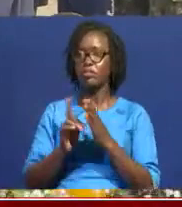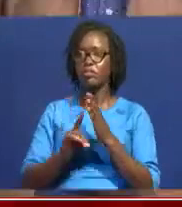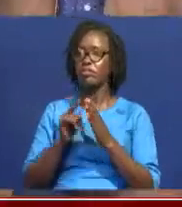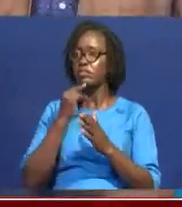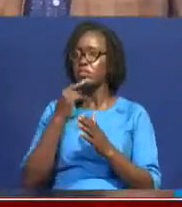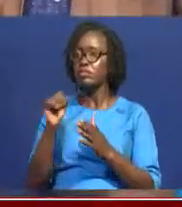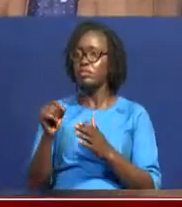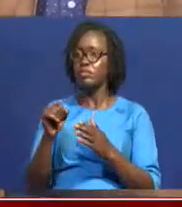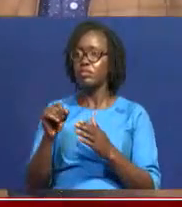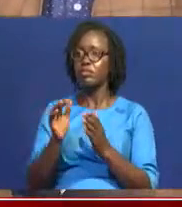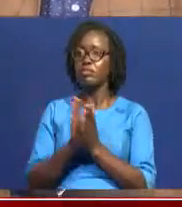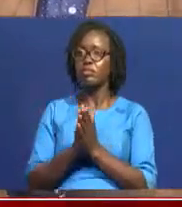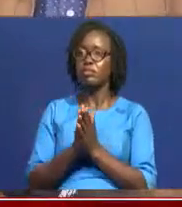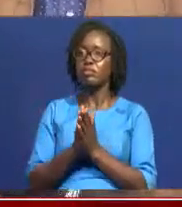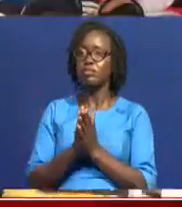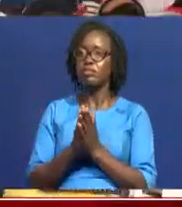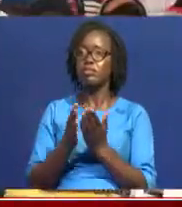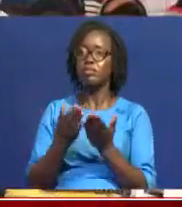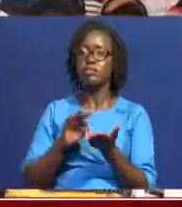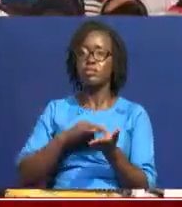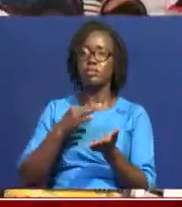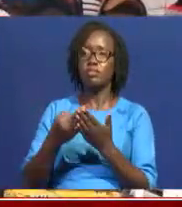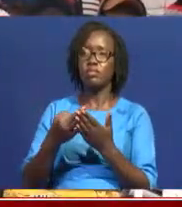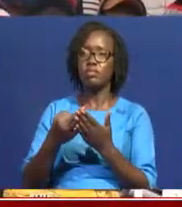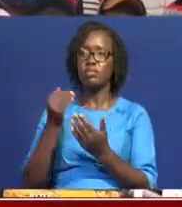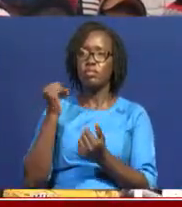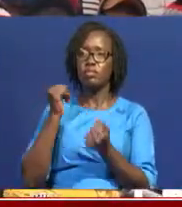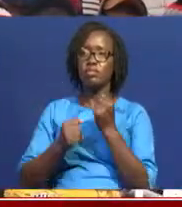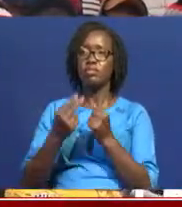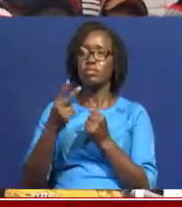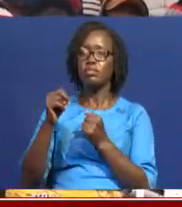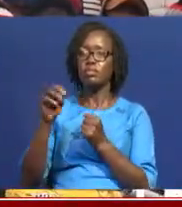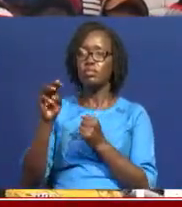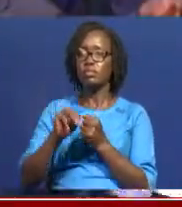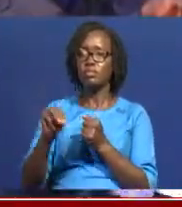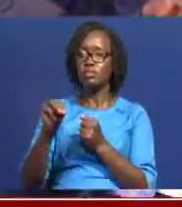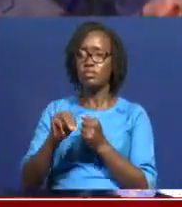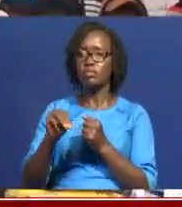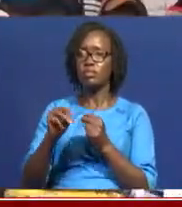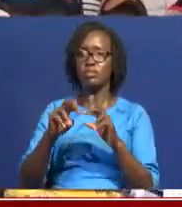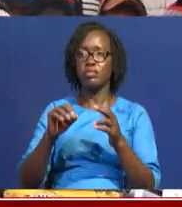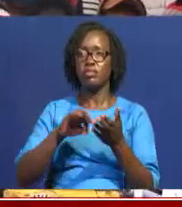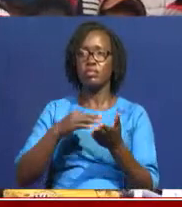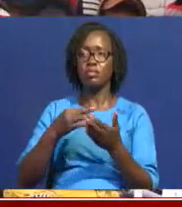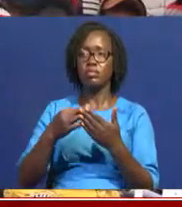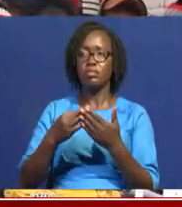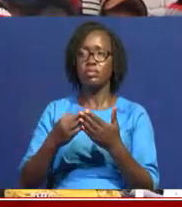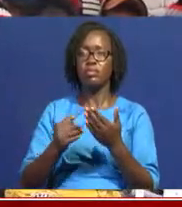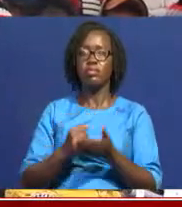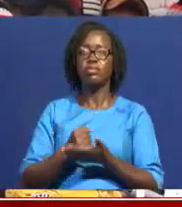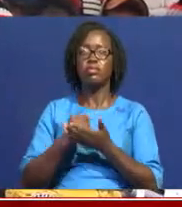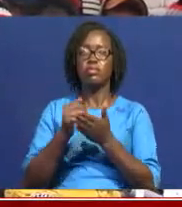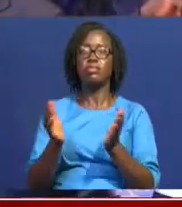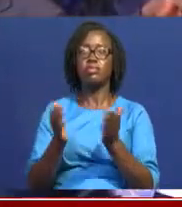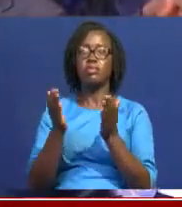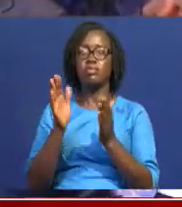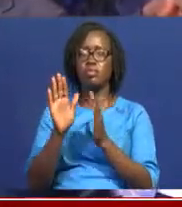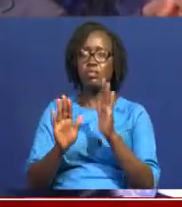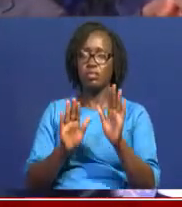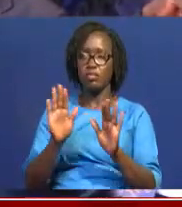had created an endowment fund for athletes, injecting 20 million shillings as their seed fund to cater for the athletes'